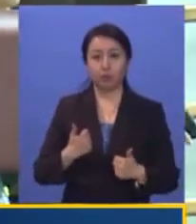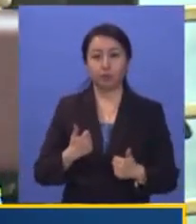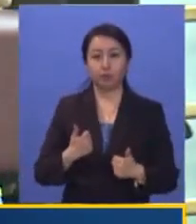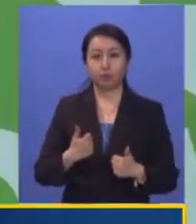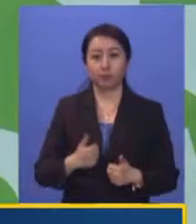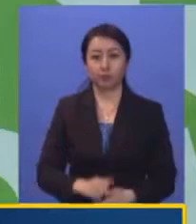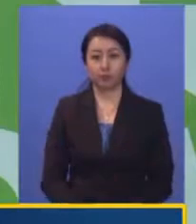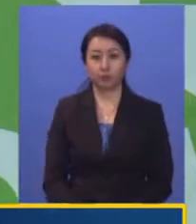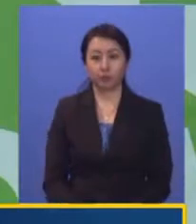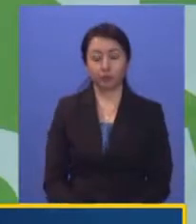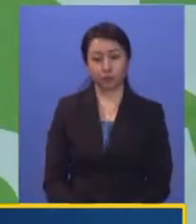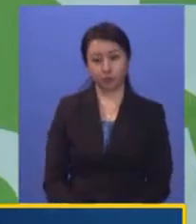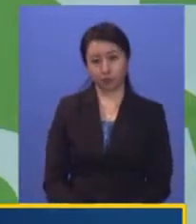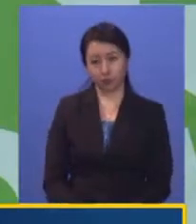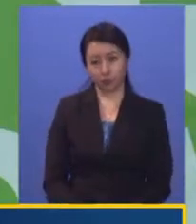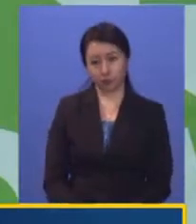тонусе.